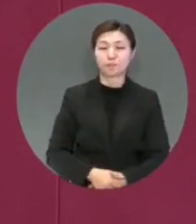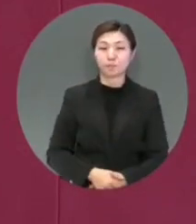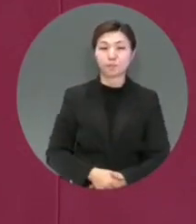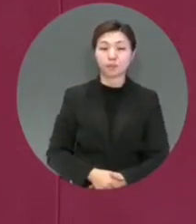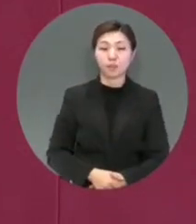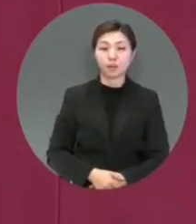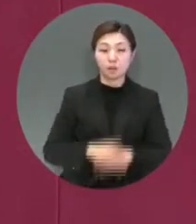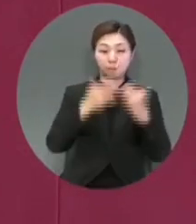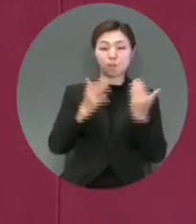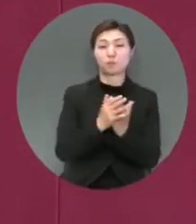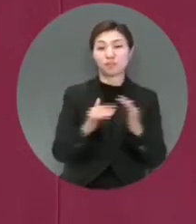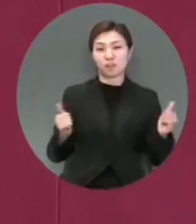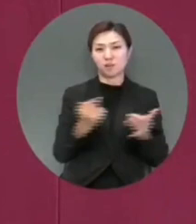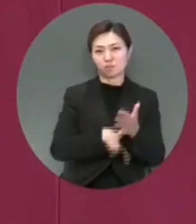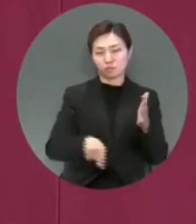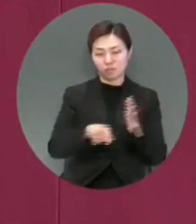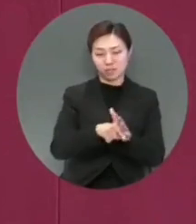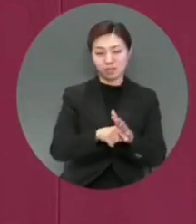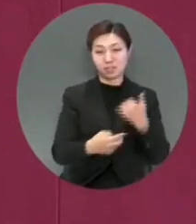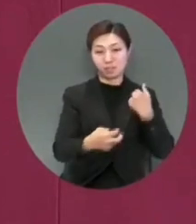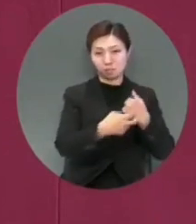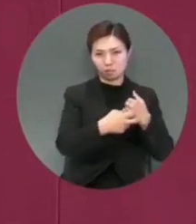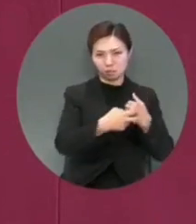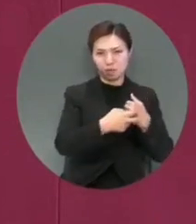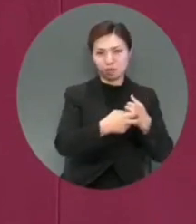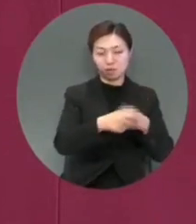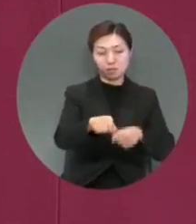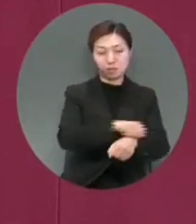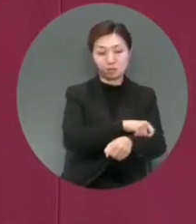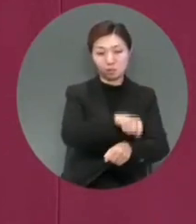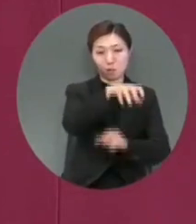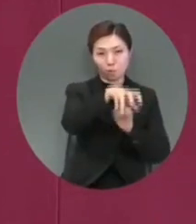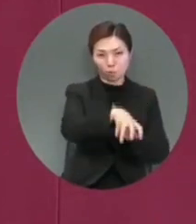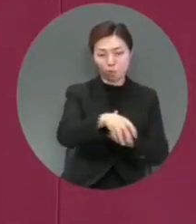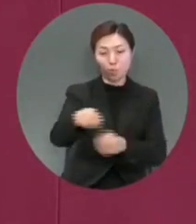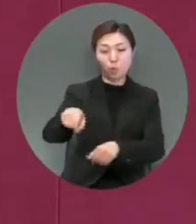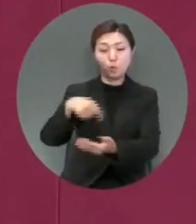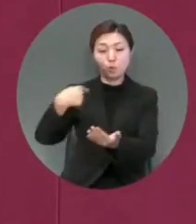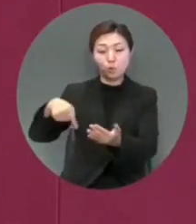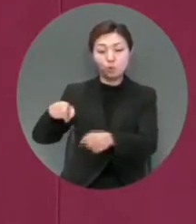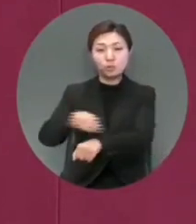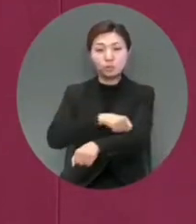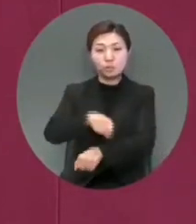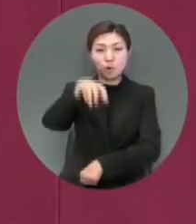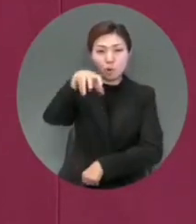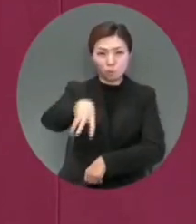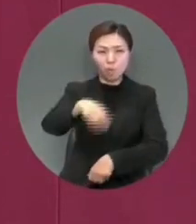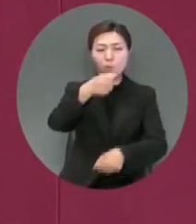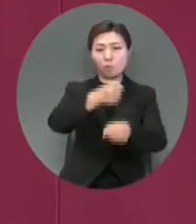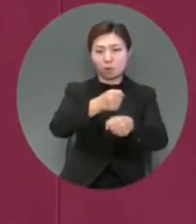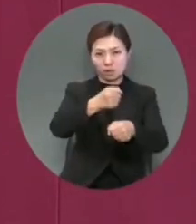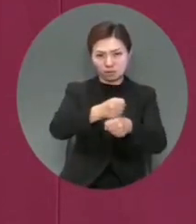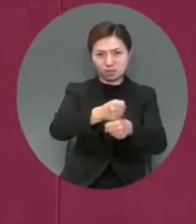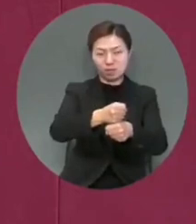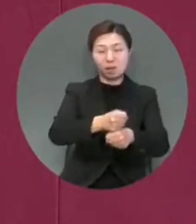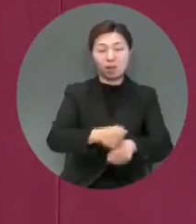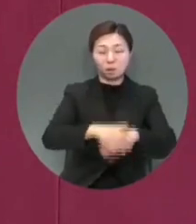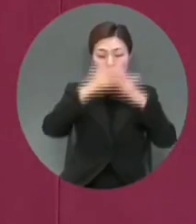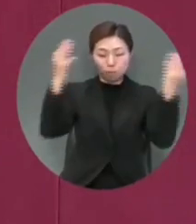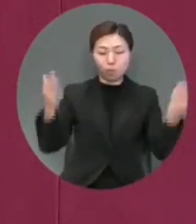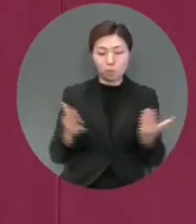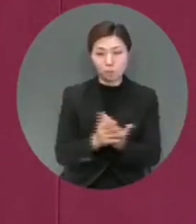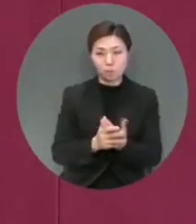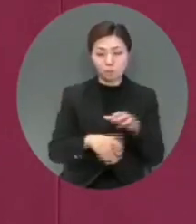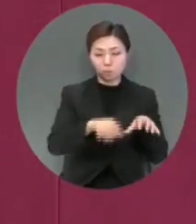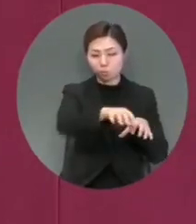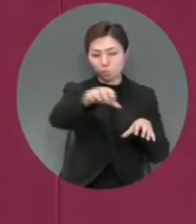그리고 기회발전특구와 교육자유특구를 중심으로 어디서나 살기 좋은 지방시대